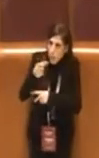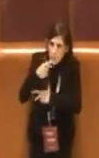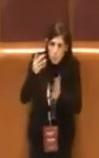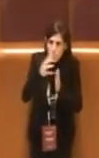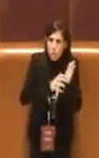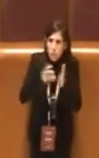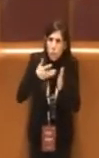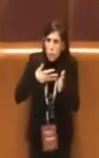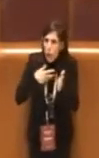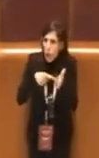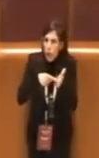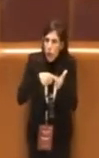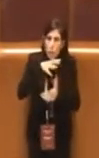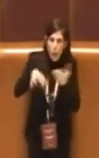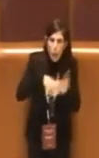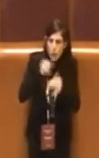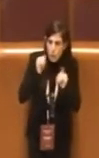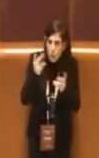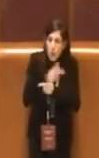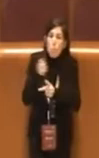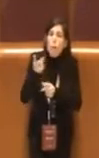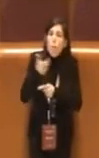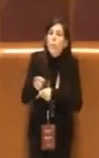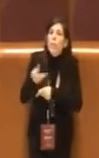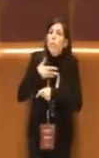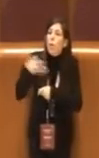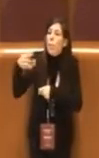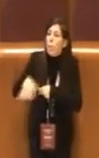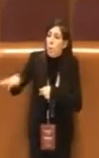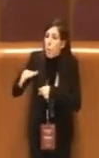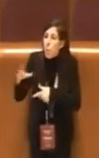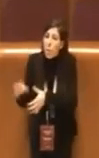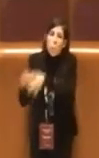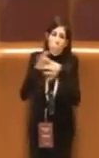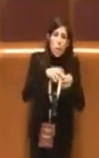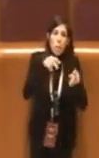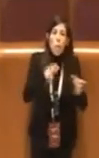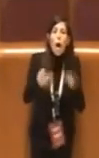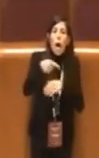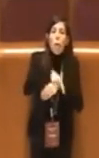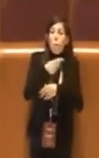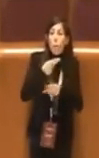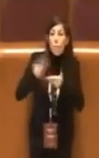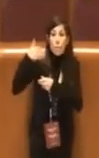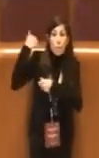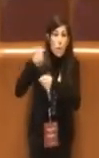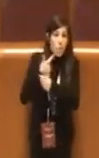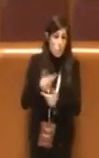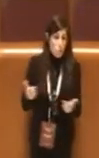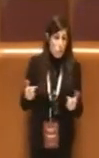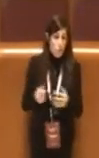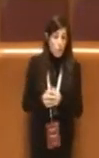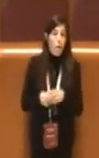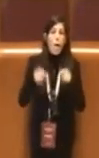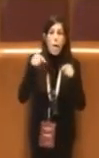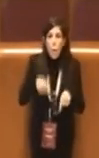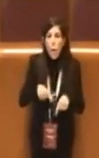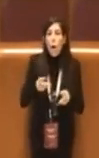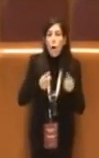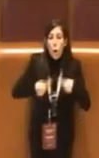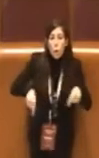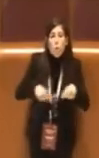poi arrivare con la nuova amministrazione al riconoscimento del debito, e quindi nel 2018 il Consiglio Municipale ha